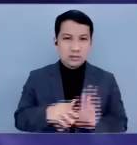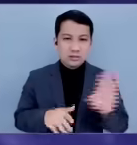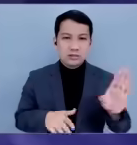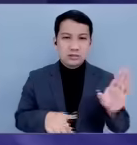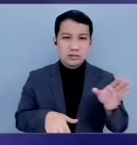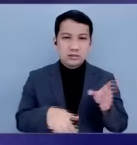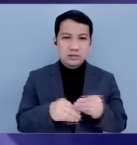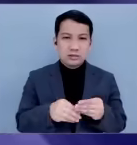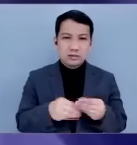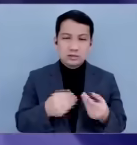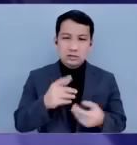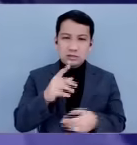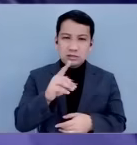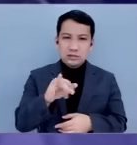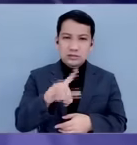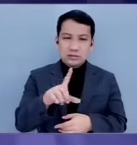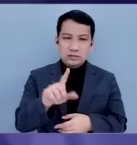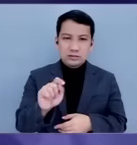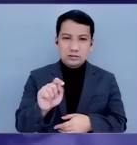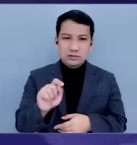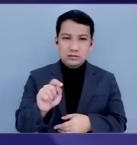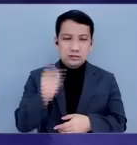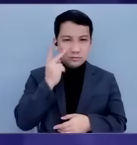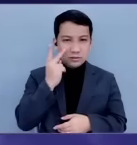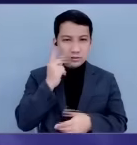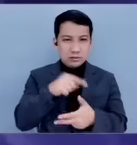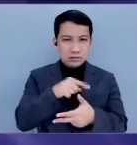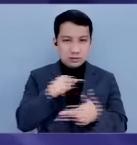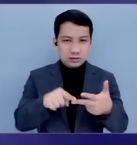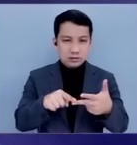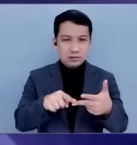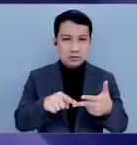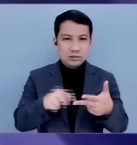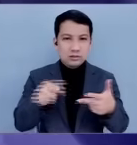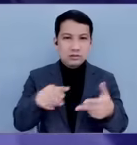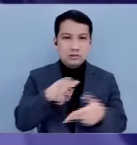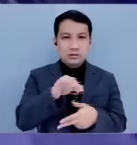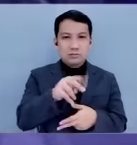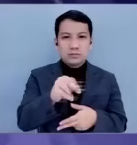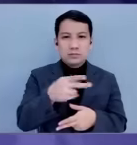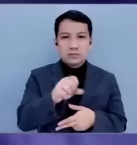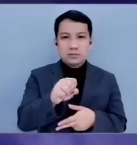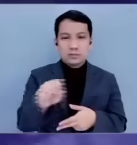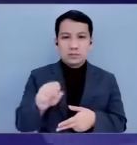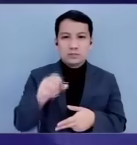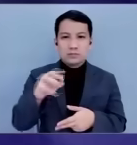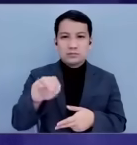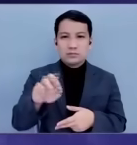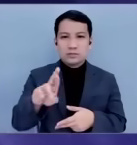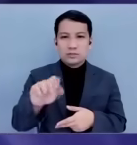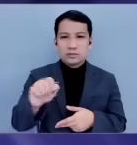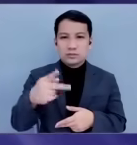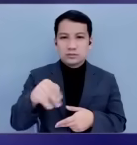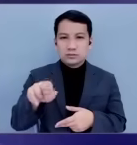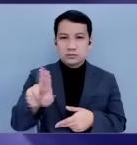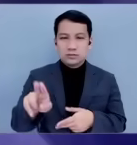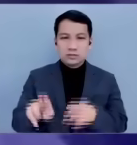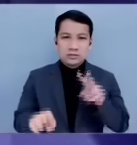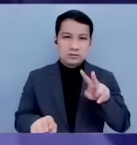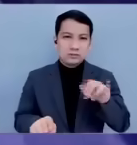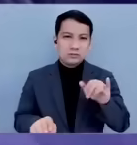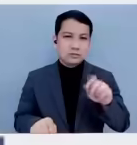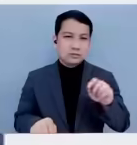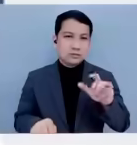at DICT. Natukoy rin ang tatlong hacker na may pangalang Fatima Hassan, Murat Kansu at Vicky